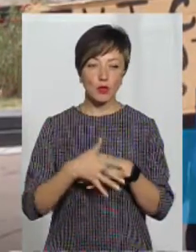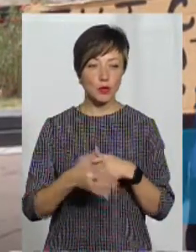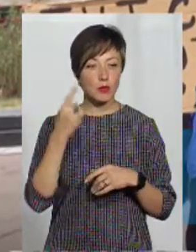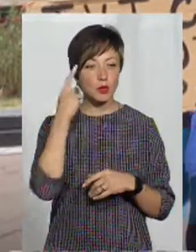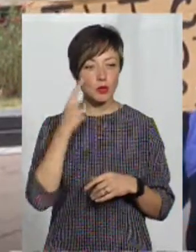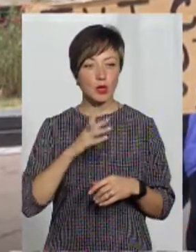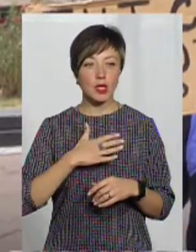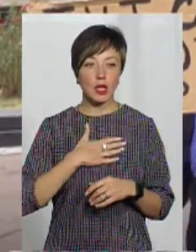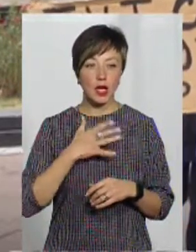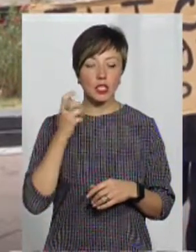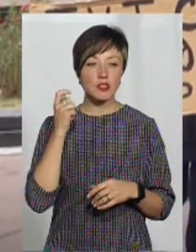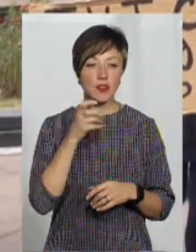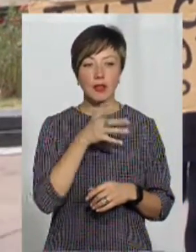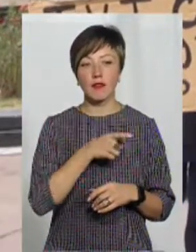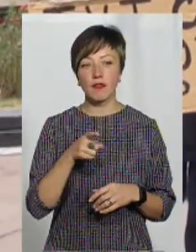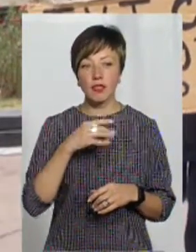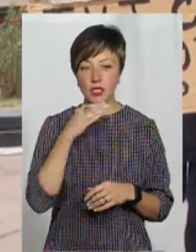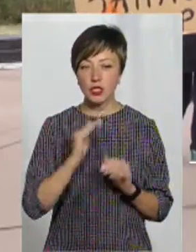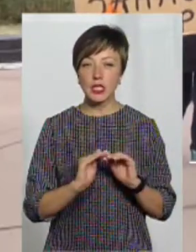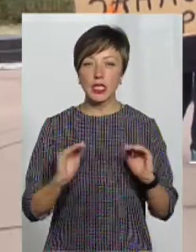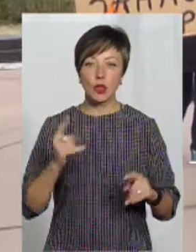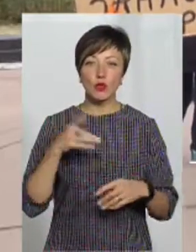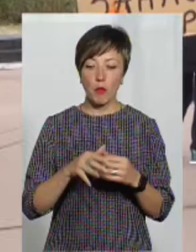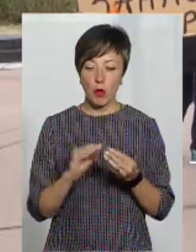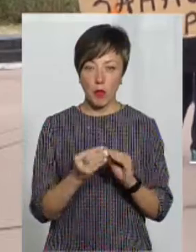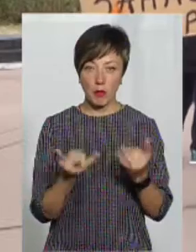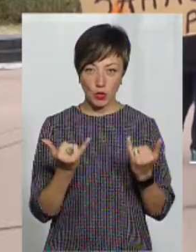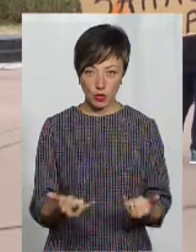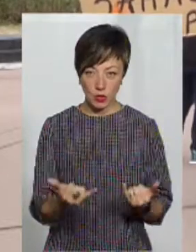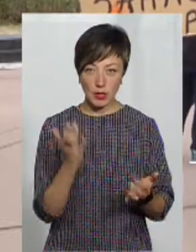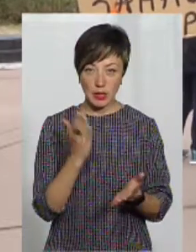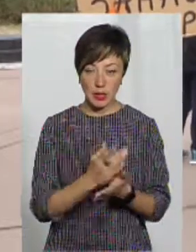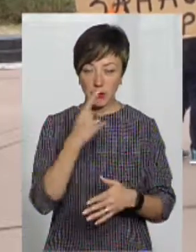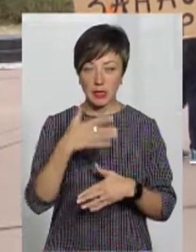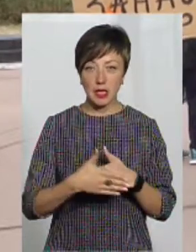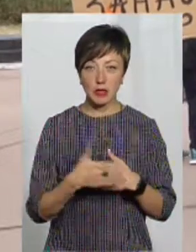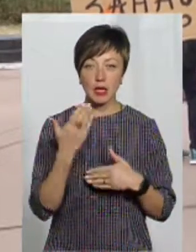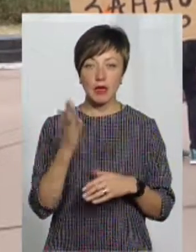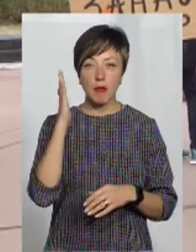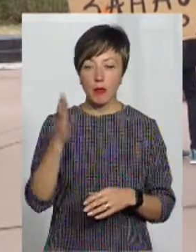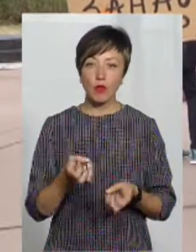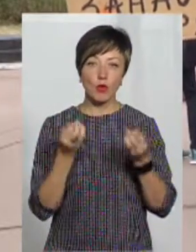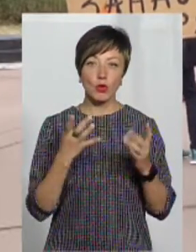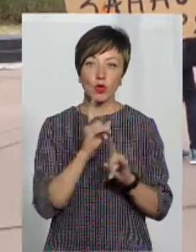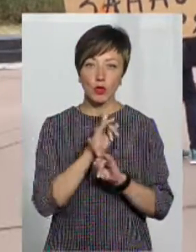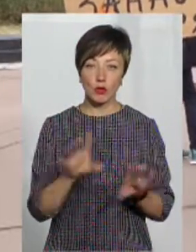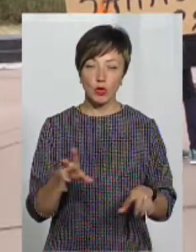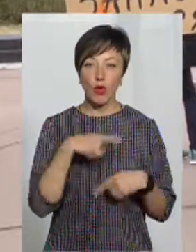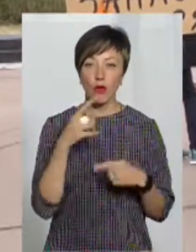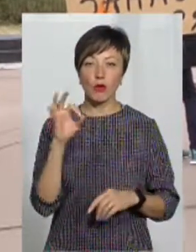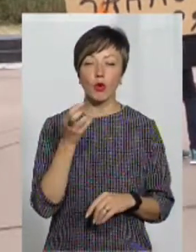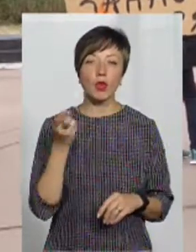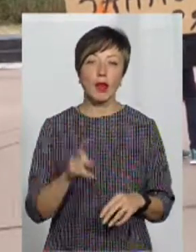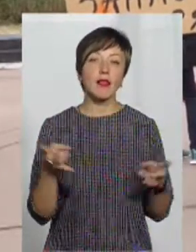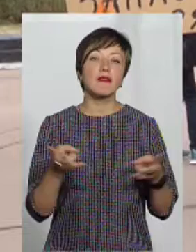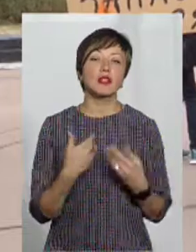що на наш вік вистачить. Діти розуміють, що проблема вже тут сьогодні, вона стукає у двері, і їхнього майбутнього просто не буде. Вони говорять про те, що